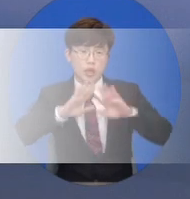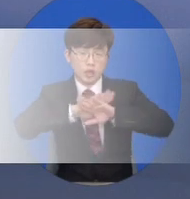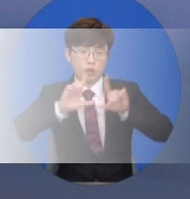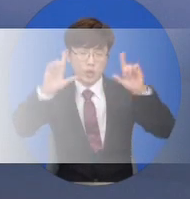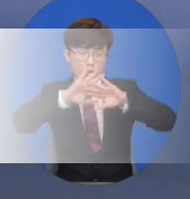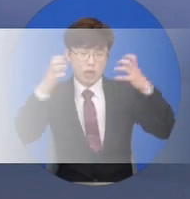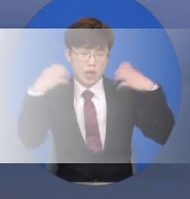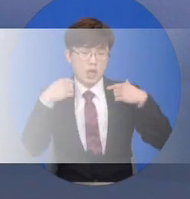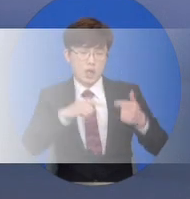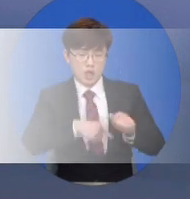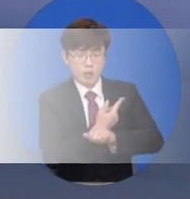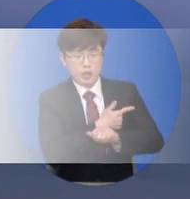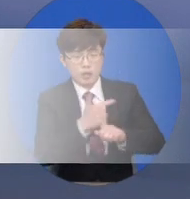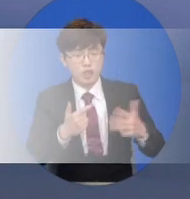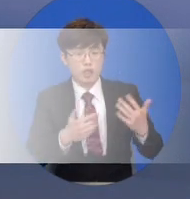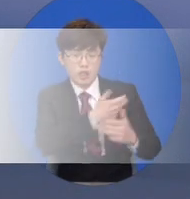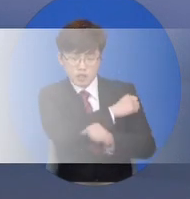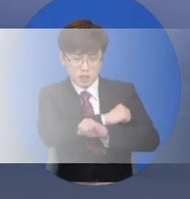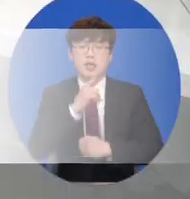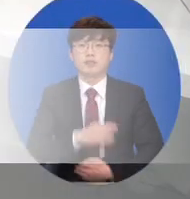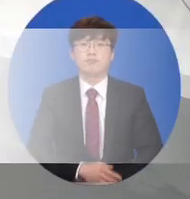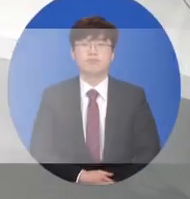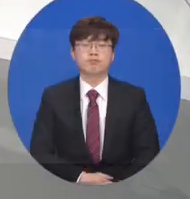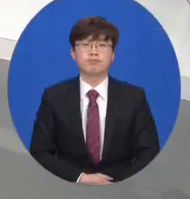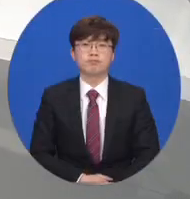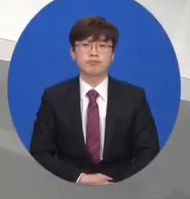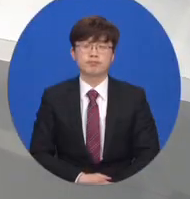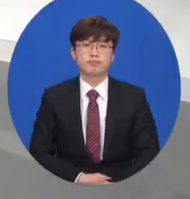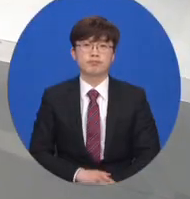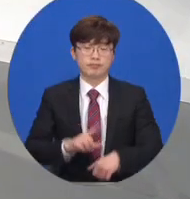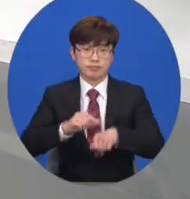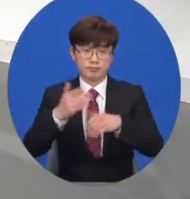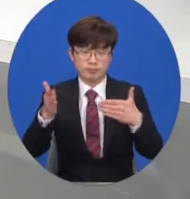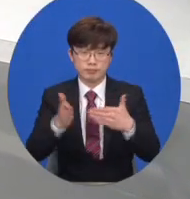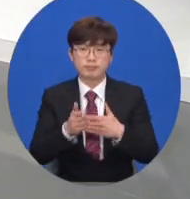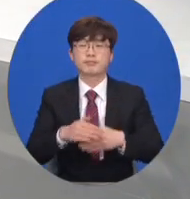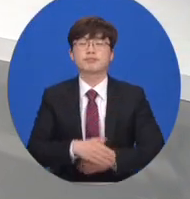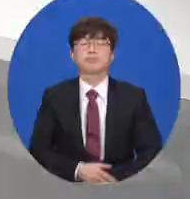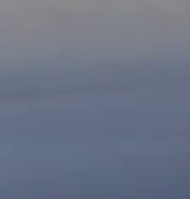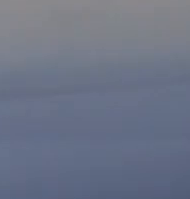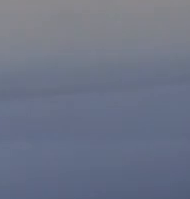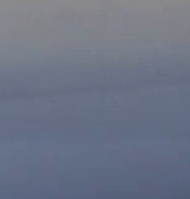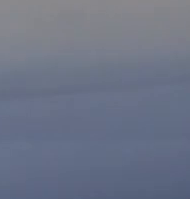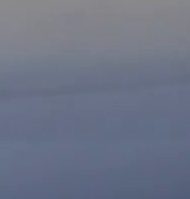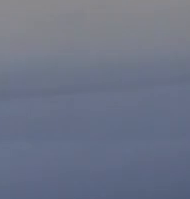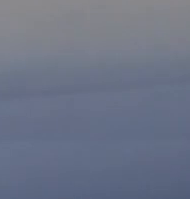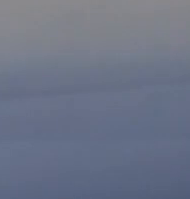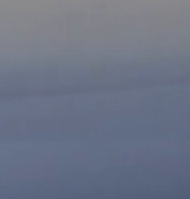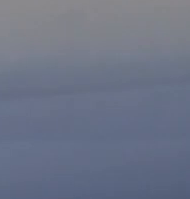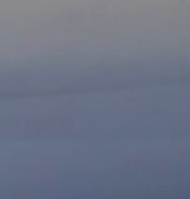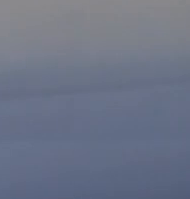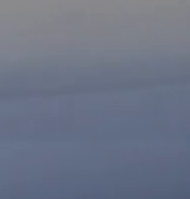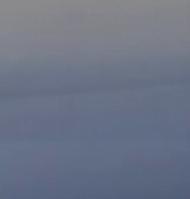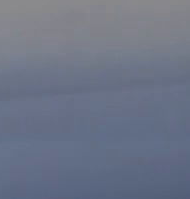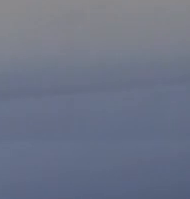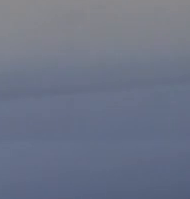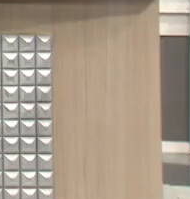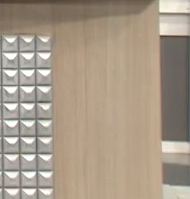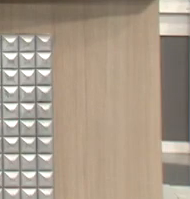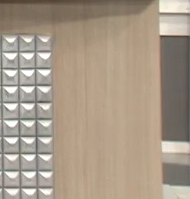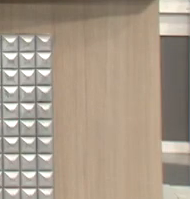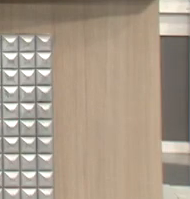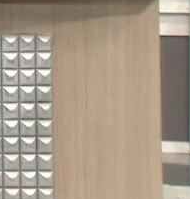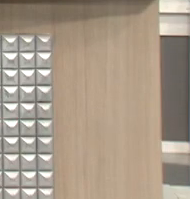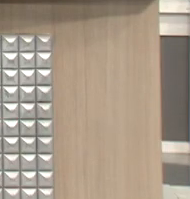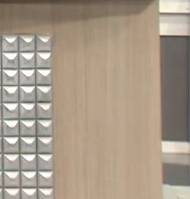립과대 국가기관도 해왔습니다 전에 나선 더불어민주당 윤락 후보는 그래 한 일이 뭐냐고 따지며